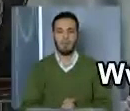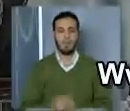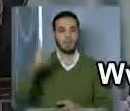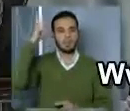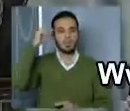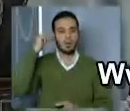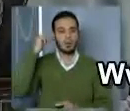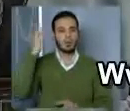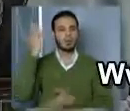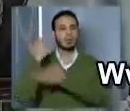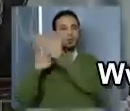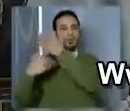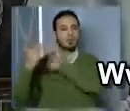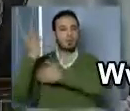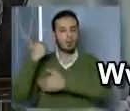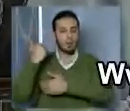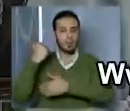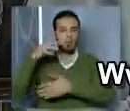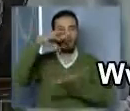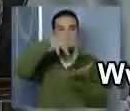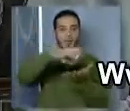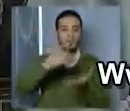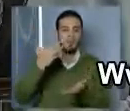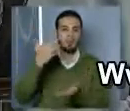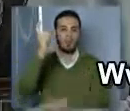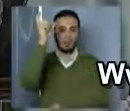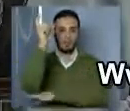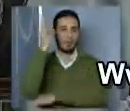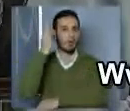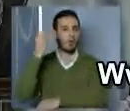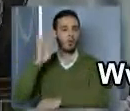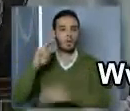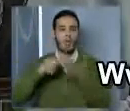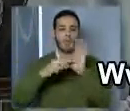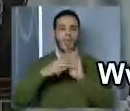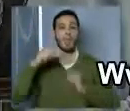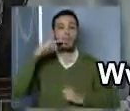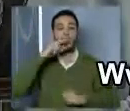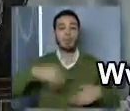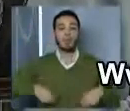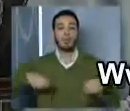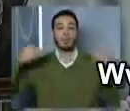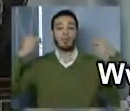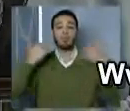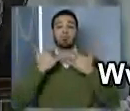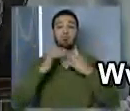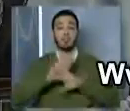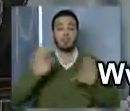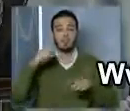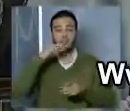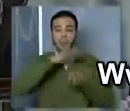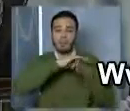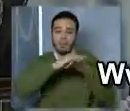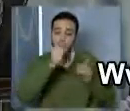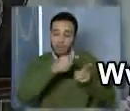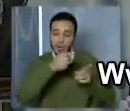اليهود في 67 و900 ألف لما احتلوا القدس عروا نساءنا ووضعوا النساء العربيات المسلمات العفيفات في